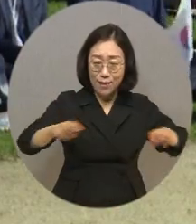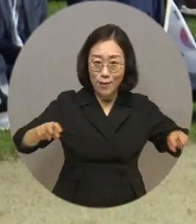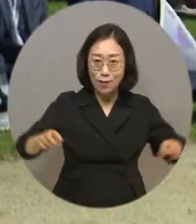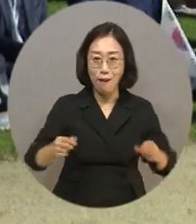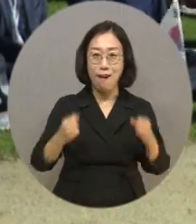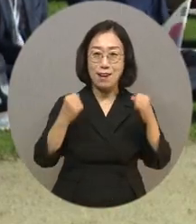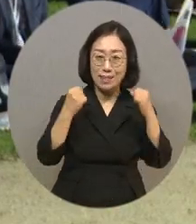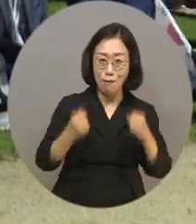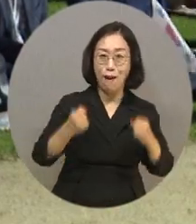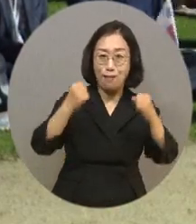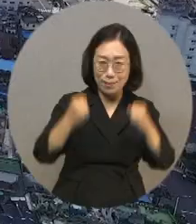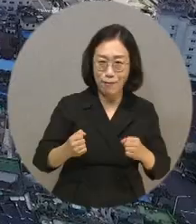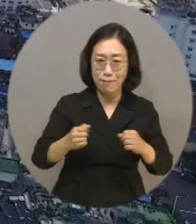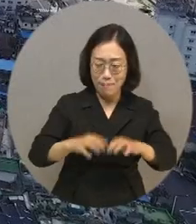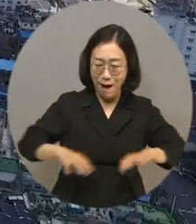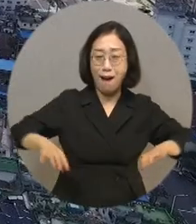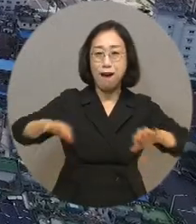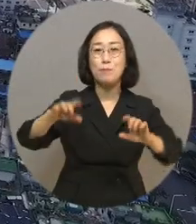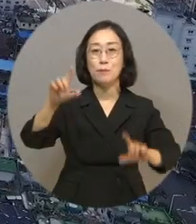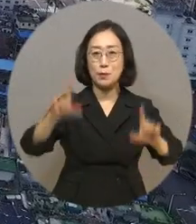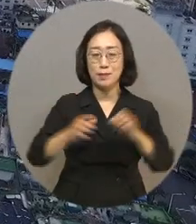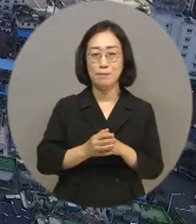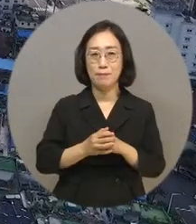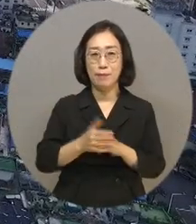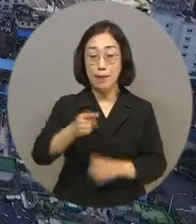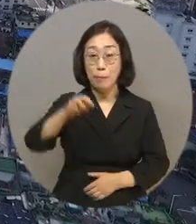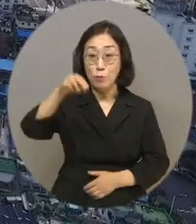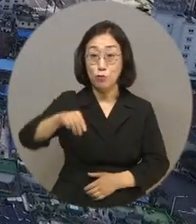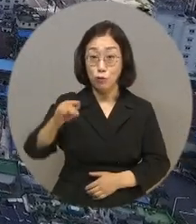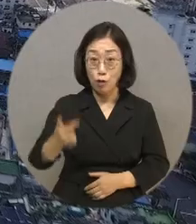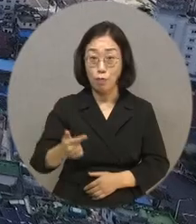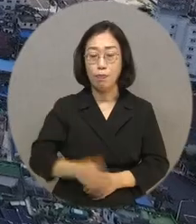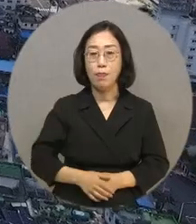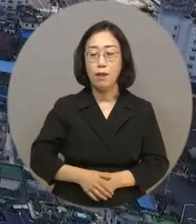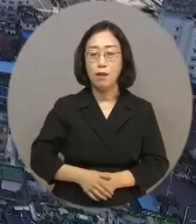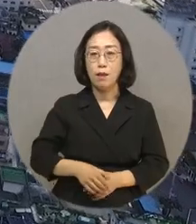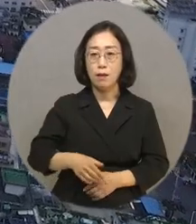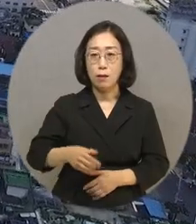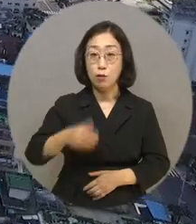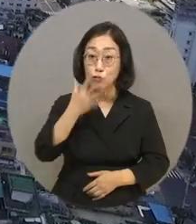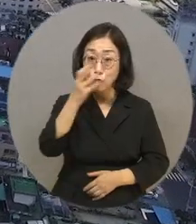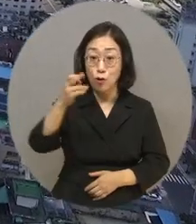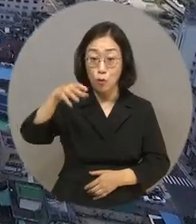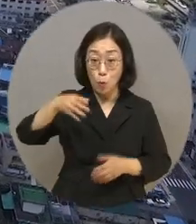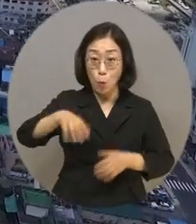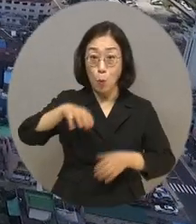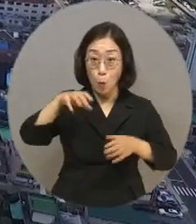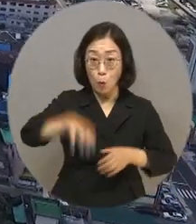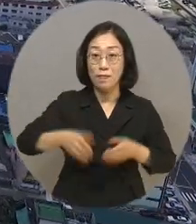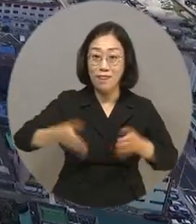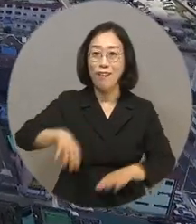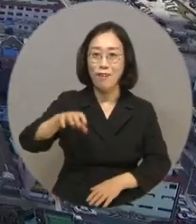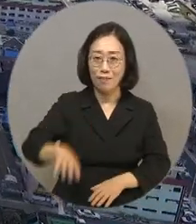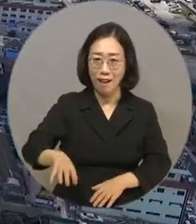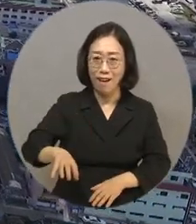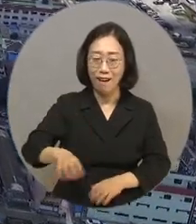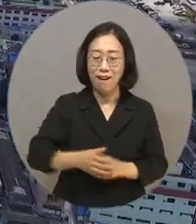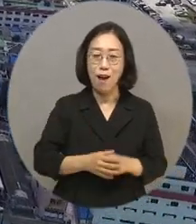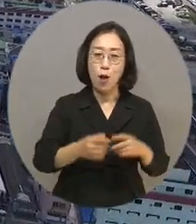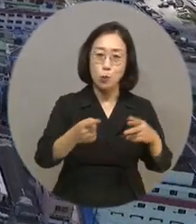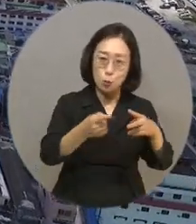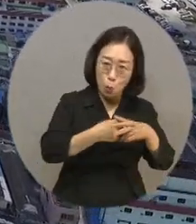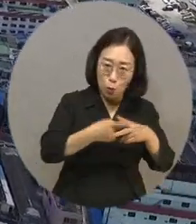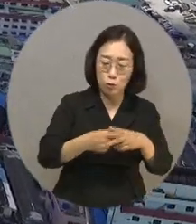뜻깊은 시간을 나눴습니다. 남수현 선수는 순천시 풍덕동 출신으로 순천 성남초, 풍덕중을